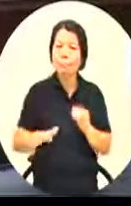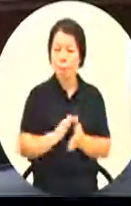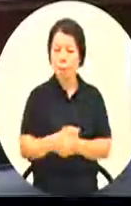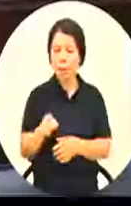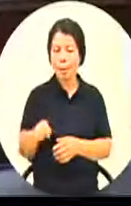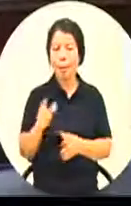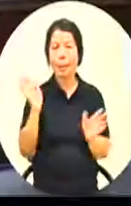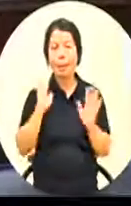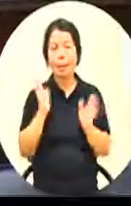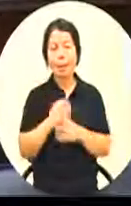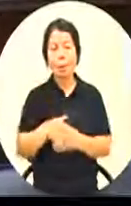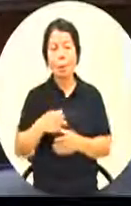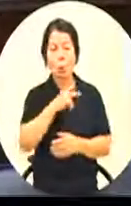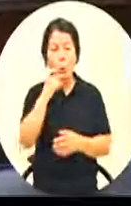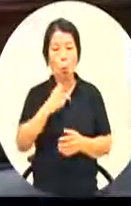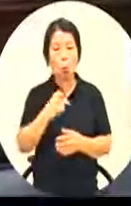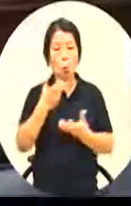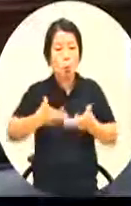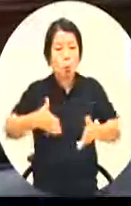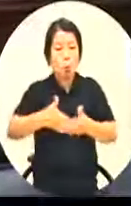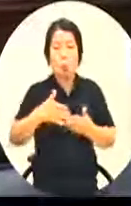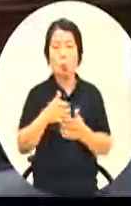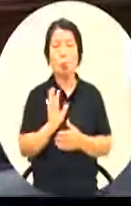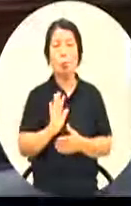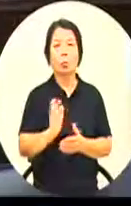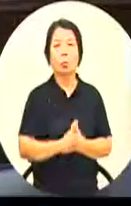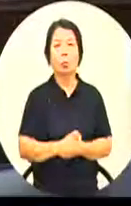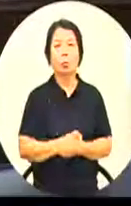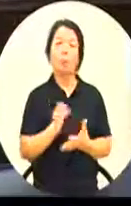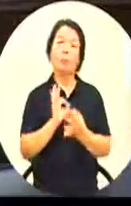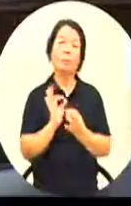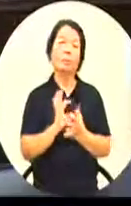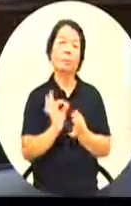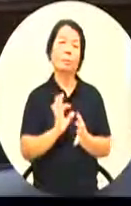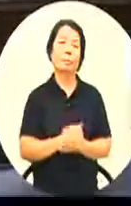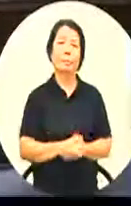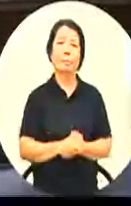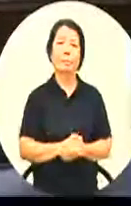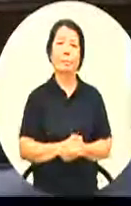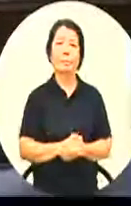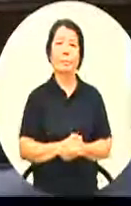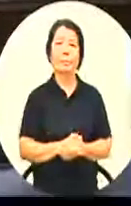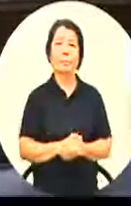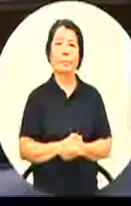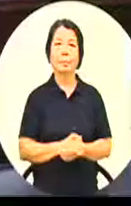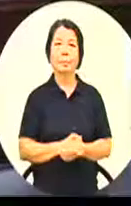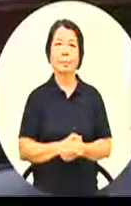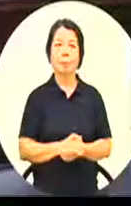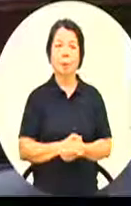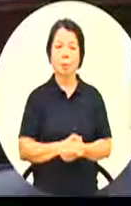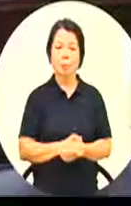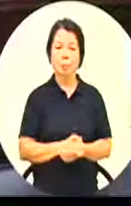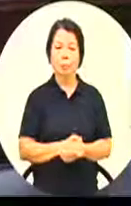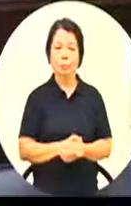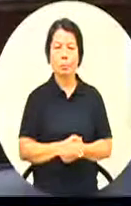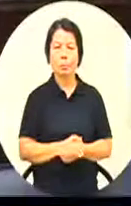们小孩子英语不重要，不念好英语其实也无所谓。可是我看到的是